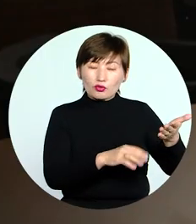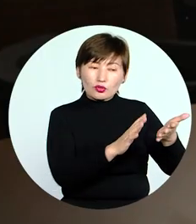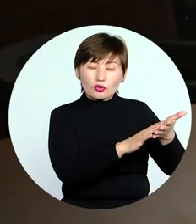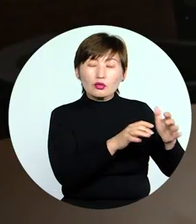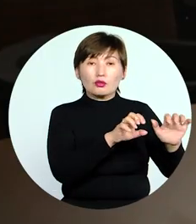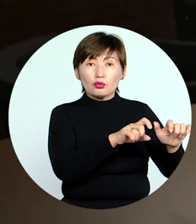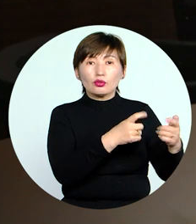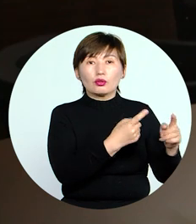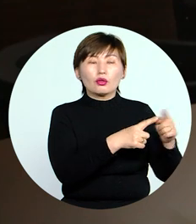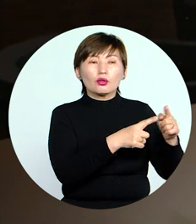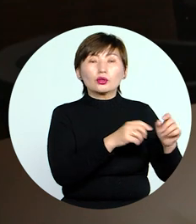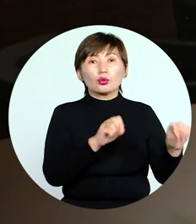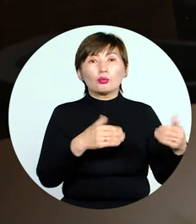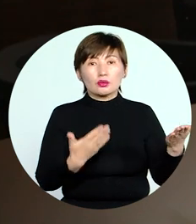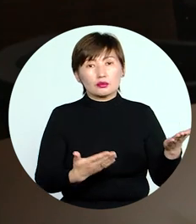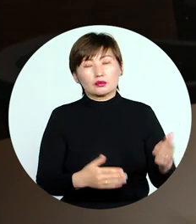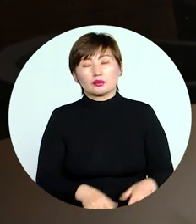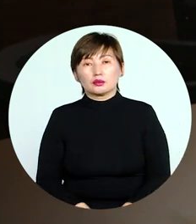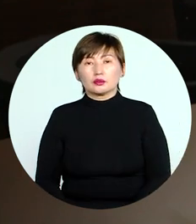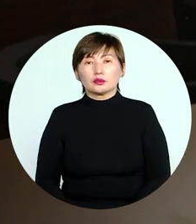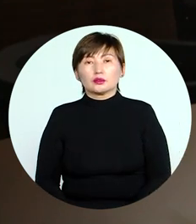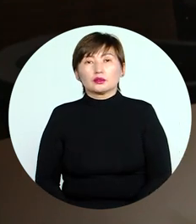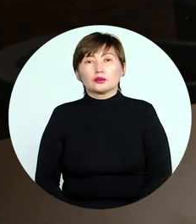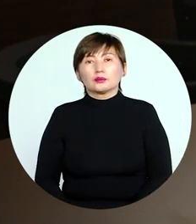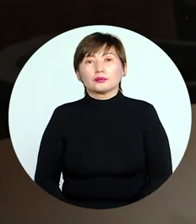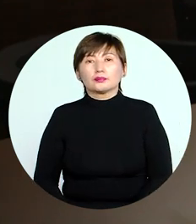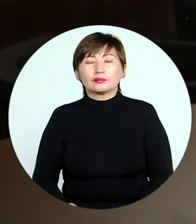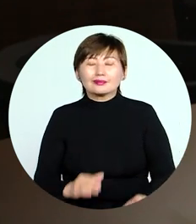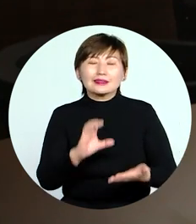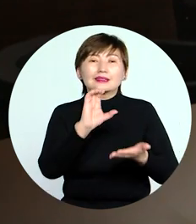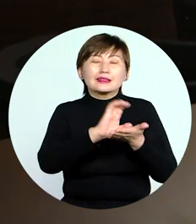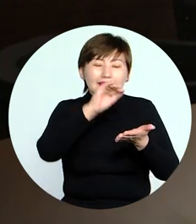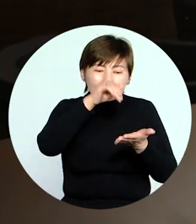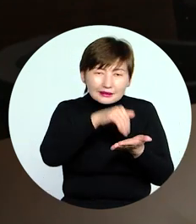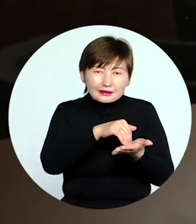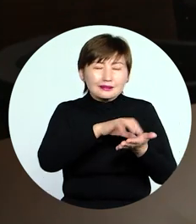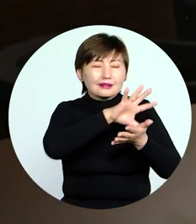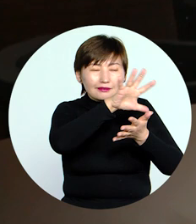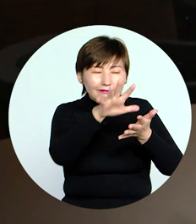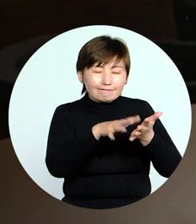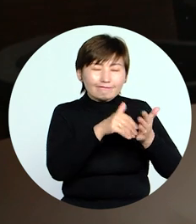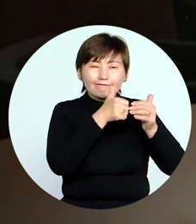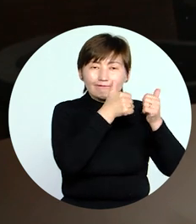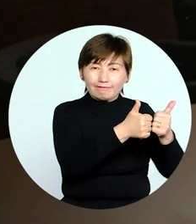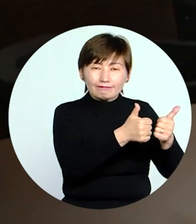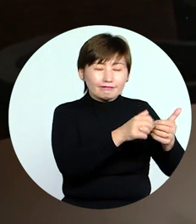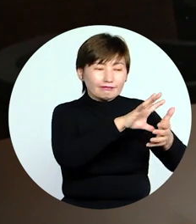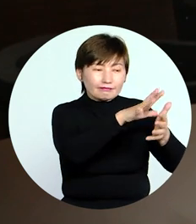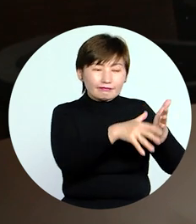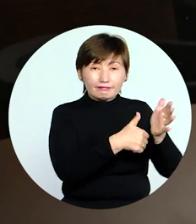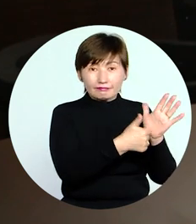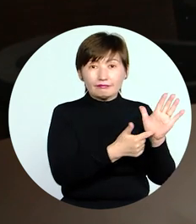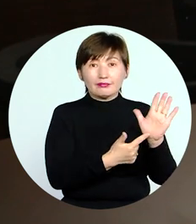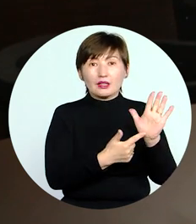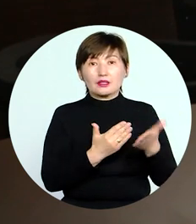өөрөө талсч явц нь бол үнэхэрийн стандарт бүрэн тэгш одоо химжээс байгааг бол та